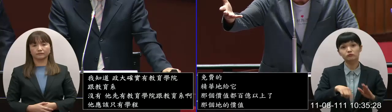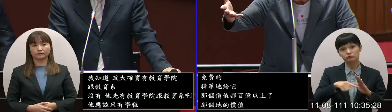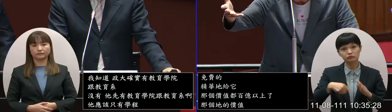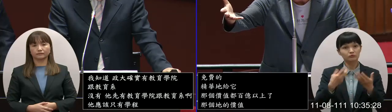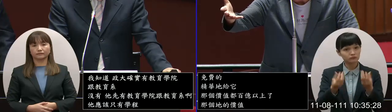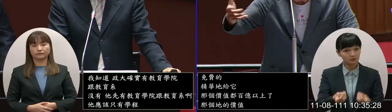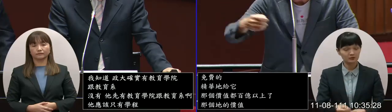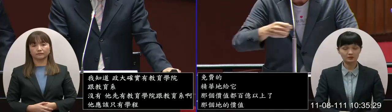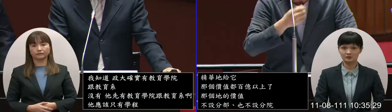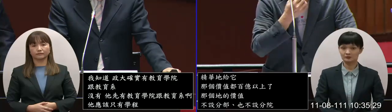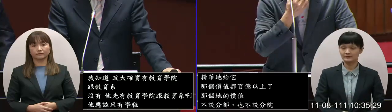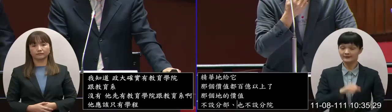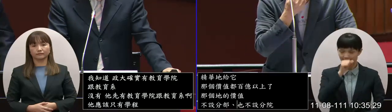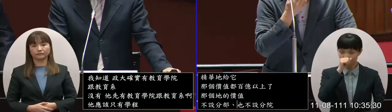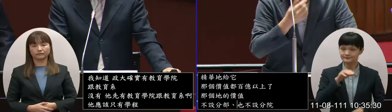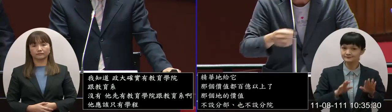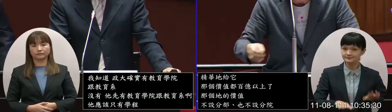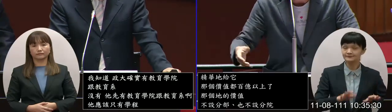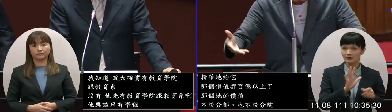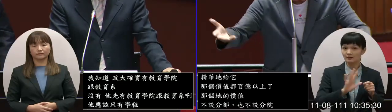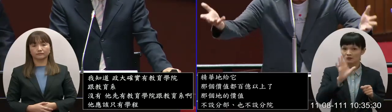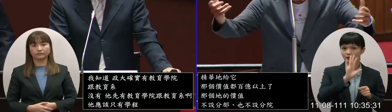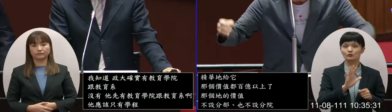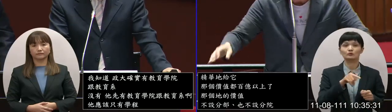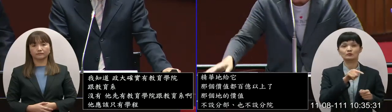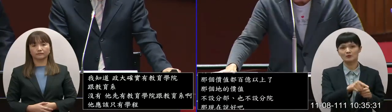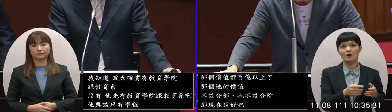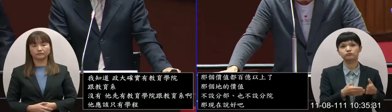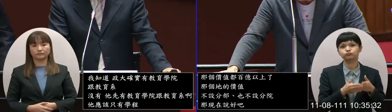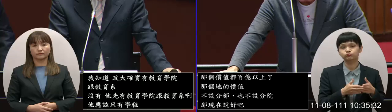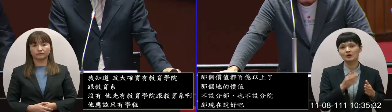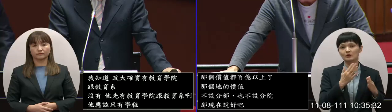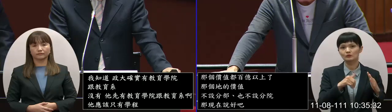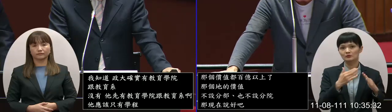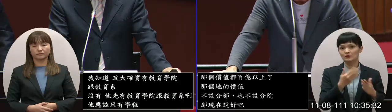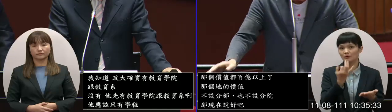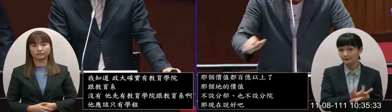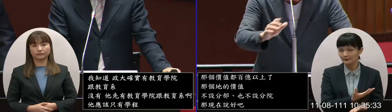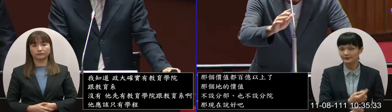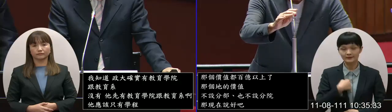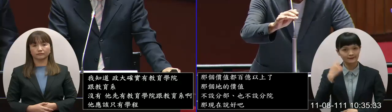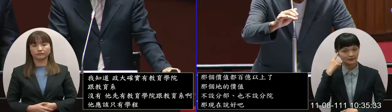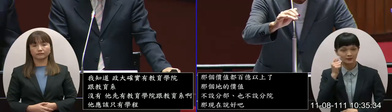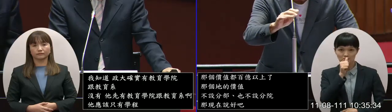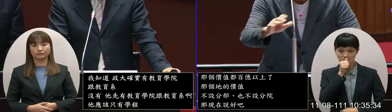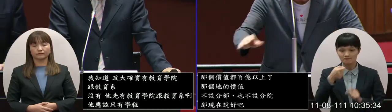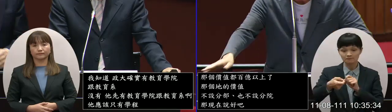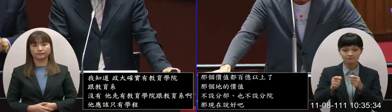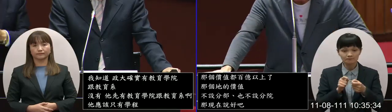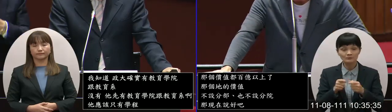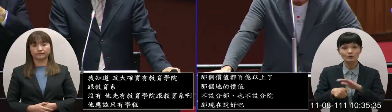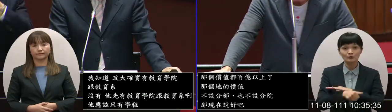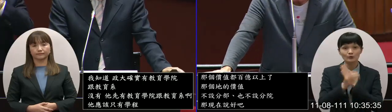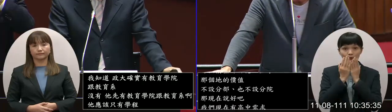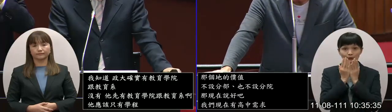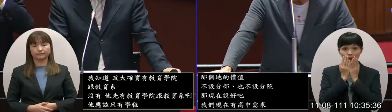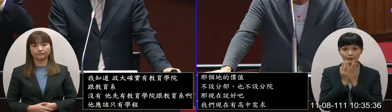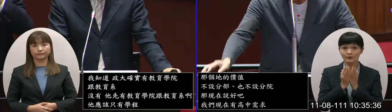有高中需求，十二年国教开始实施就近阅读，学区就读